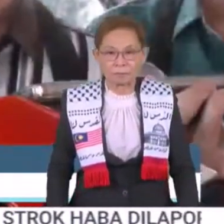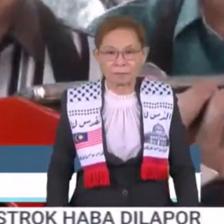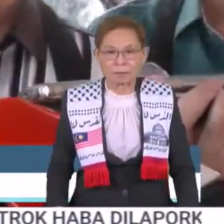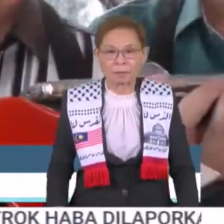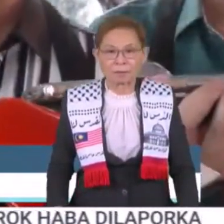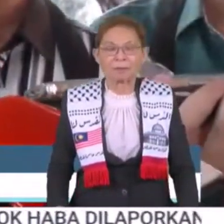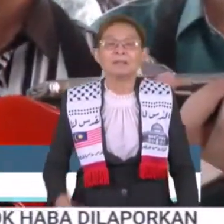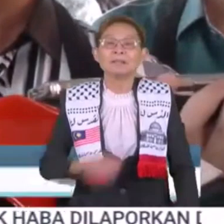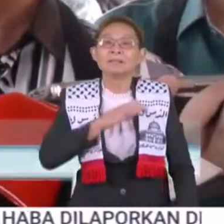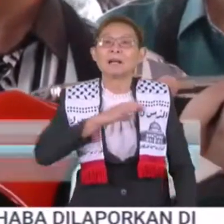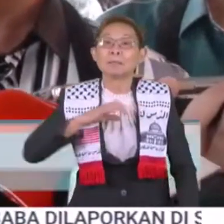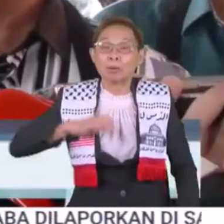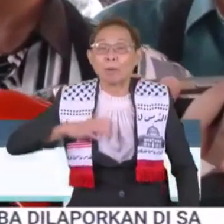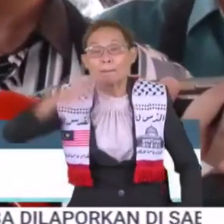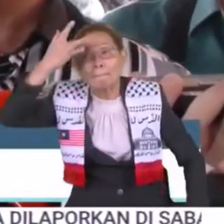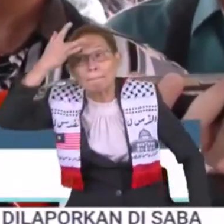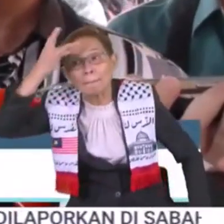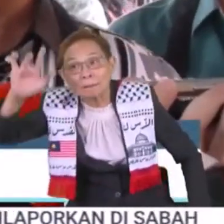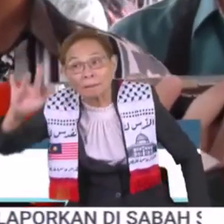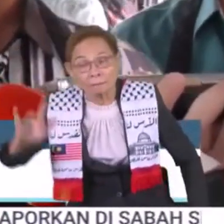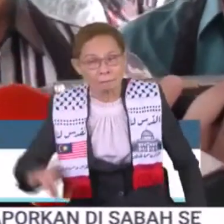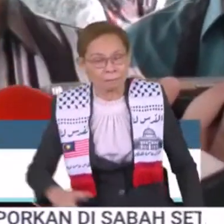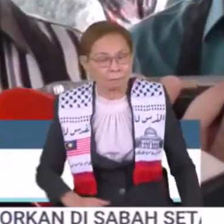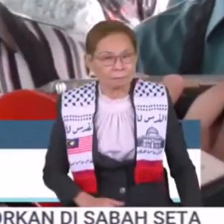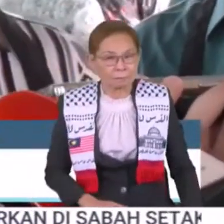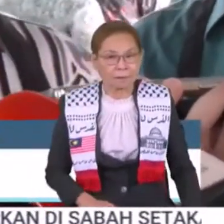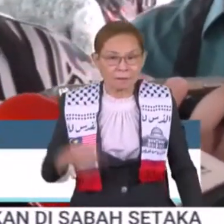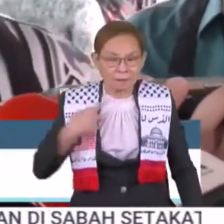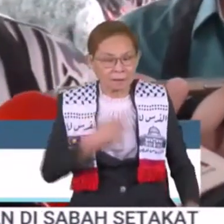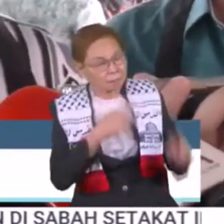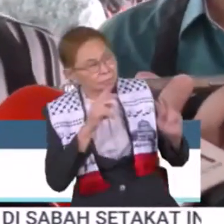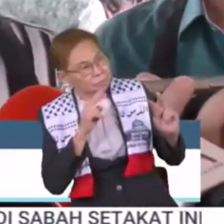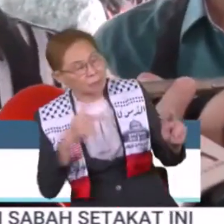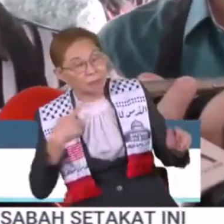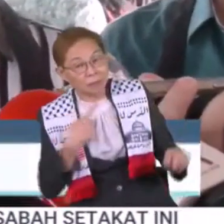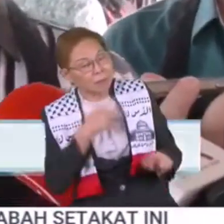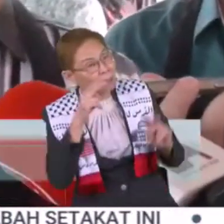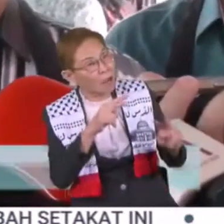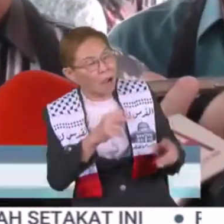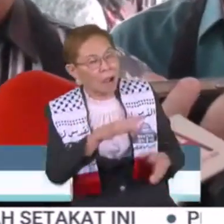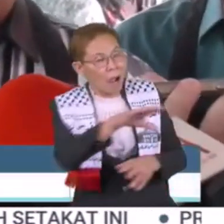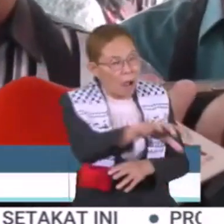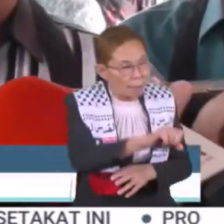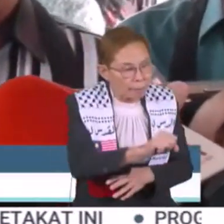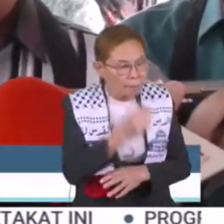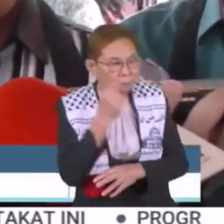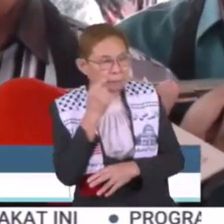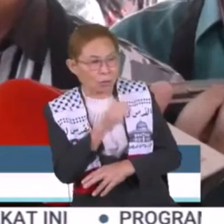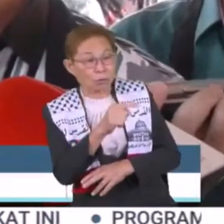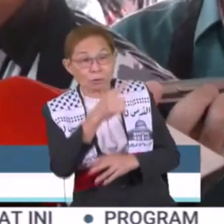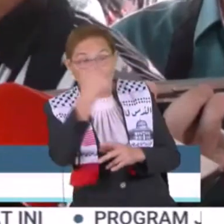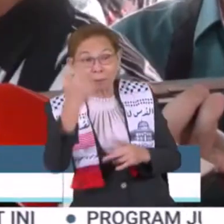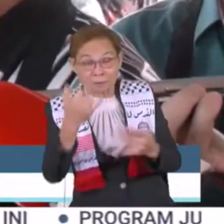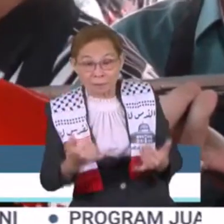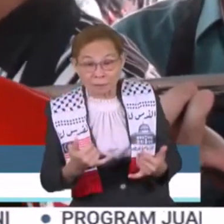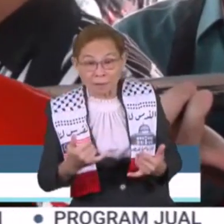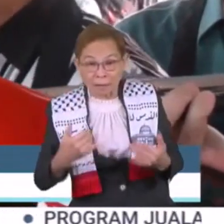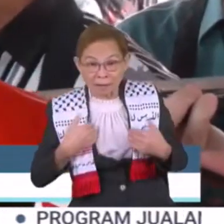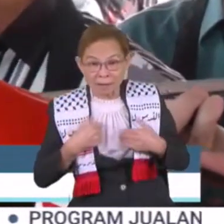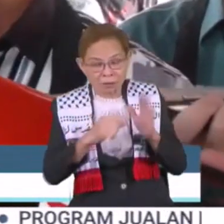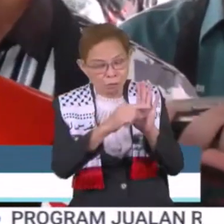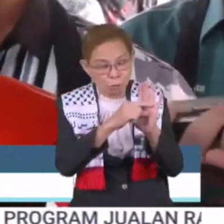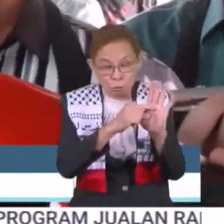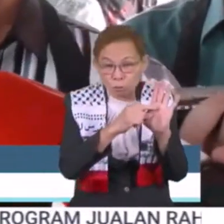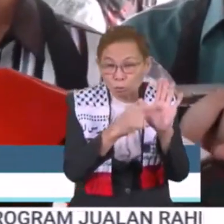Mungkin jadi pengguna yang bijak. Dan lihat kepada bila nak ambil itu tengok. Sebab sekarang dia ada